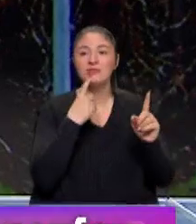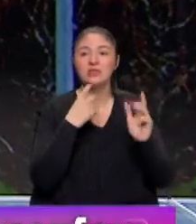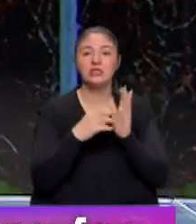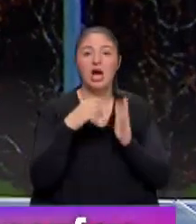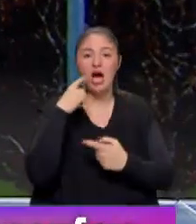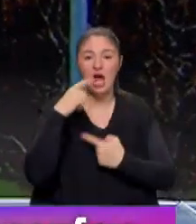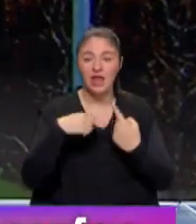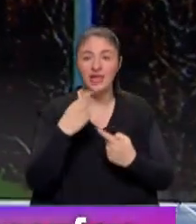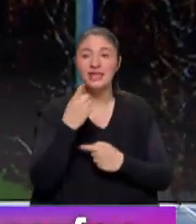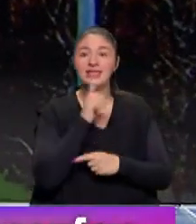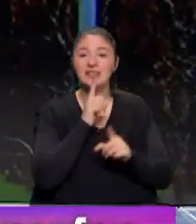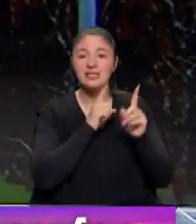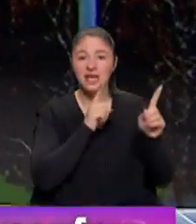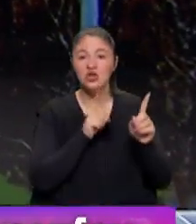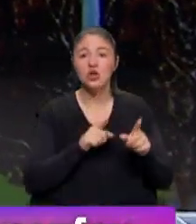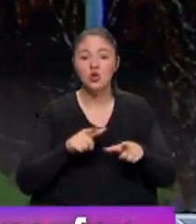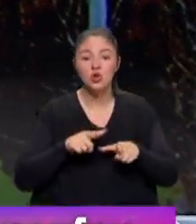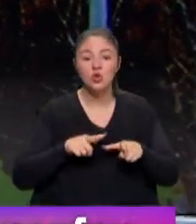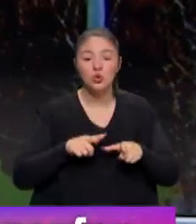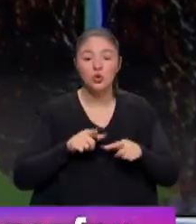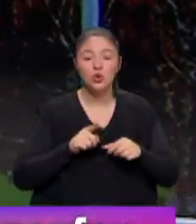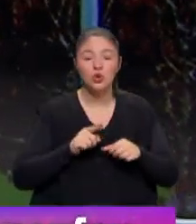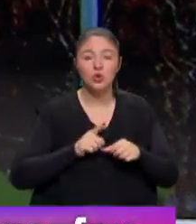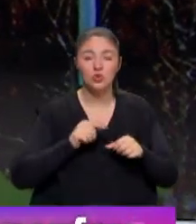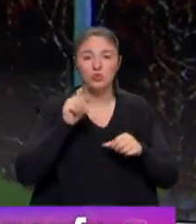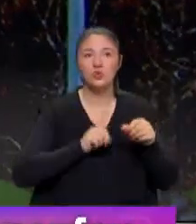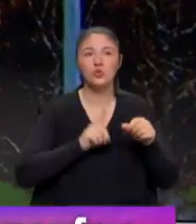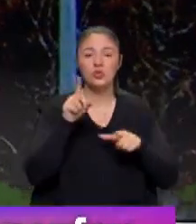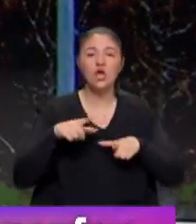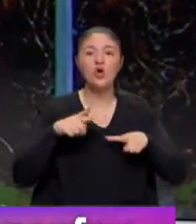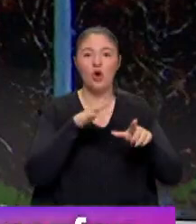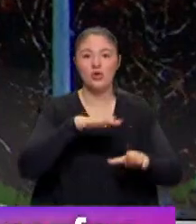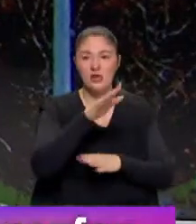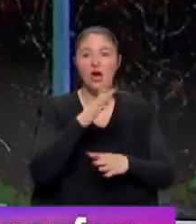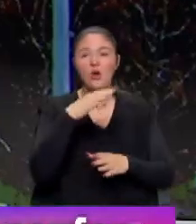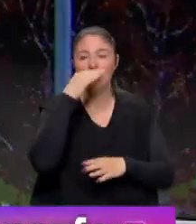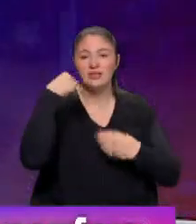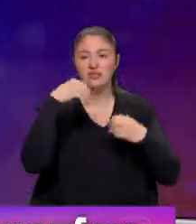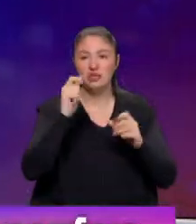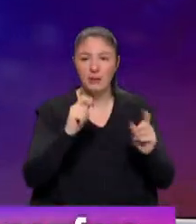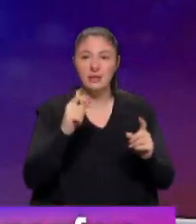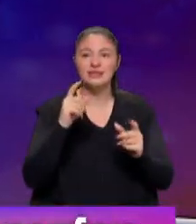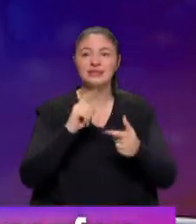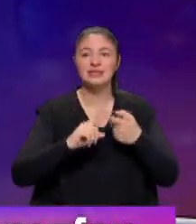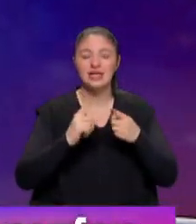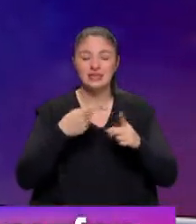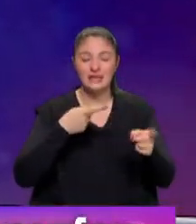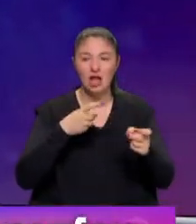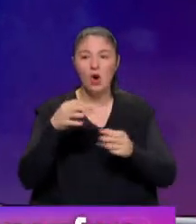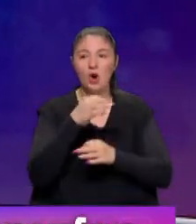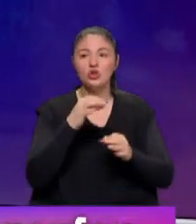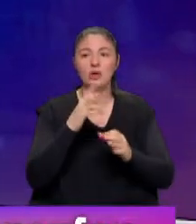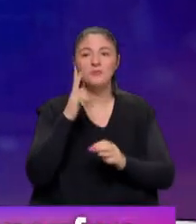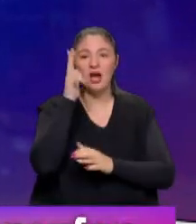aranan İngiltere'nin Kuzeydoğu bölgesinde uyuşturucu madde ticareti yapan silahlı organize suç örgütünün elebaşı